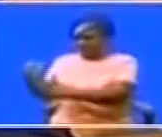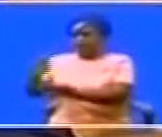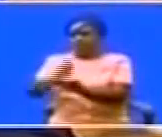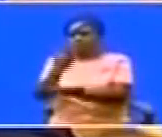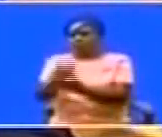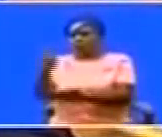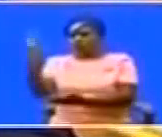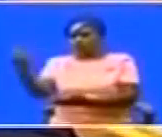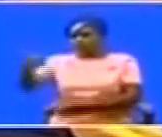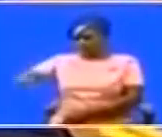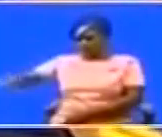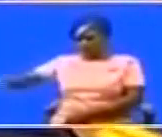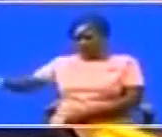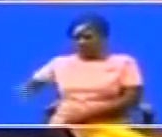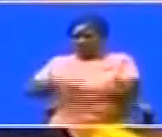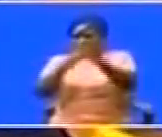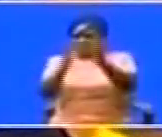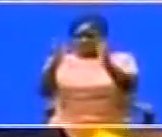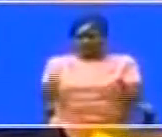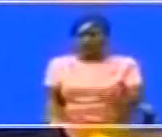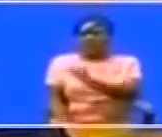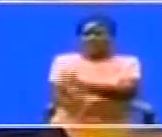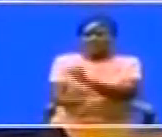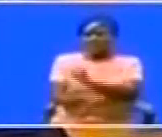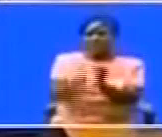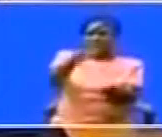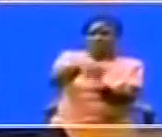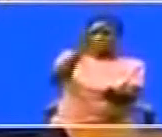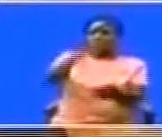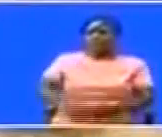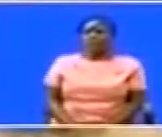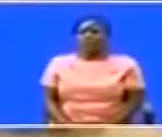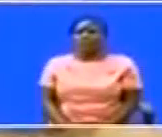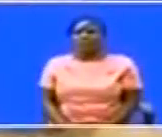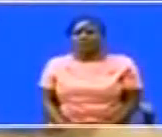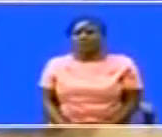ya kaunti hizo mbili. Ni Wambua na maelezo zaidi.